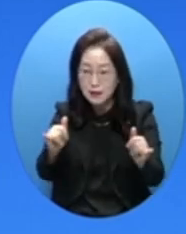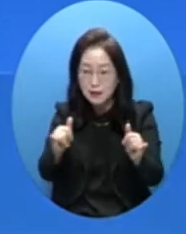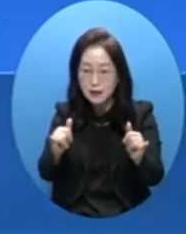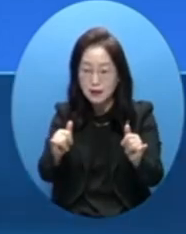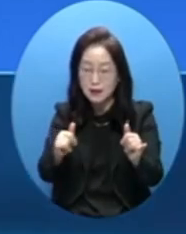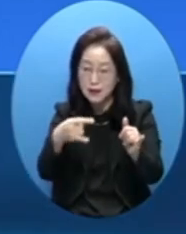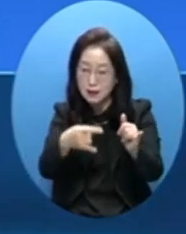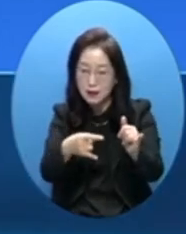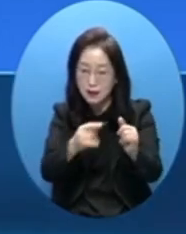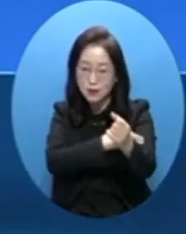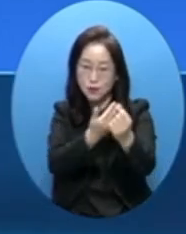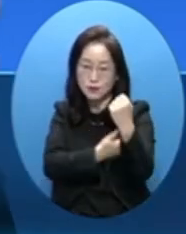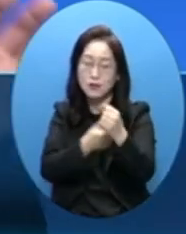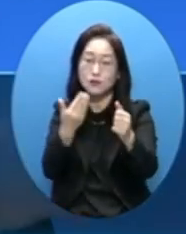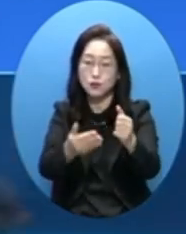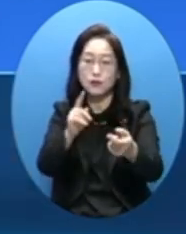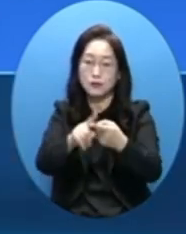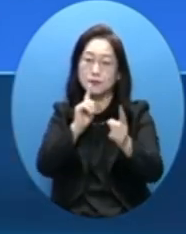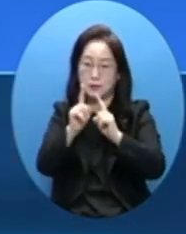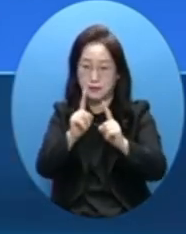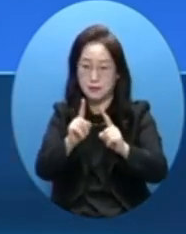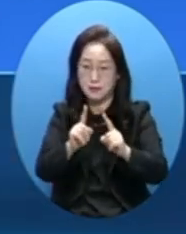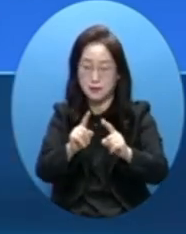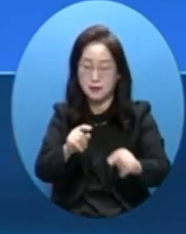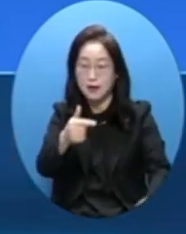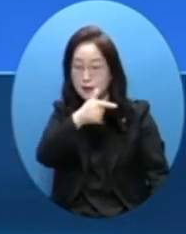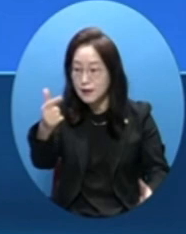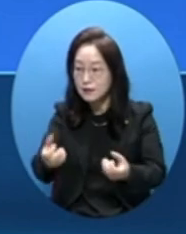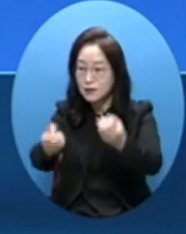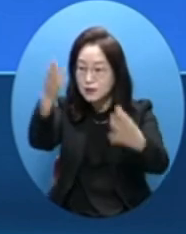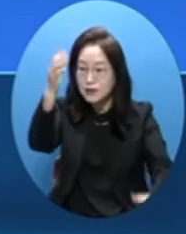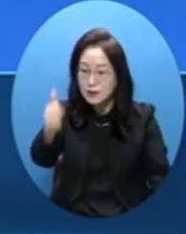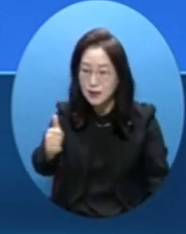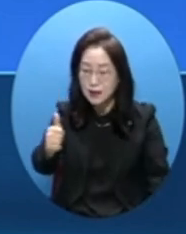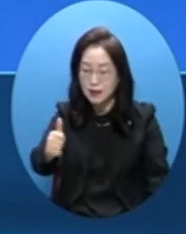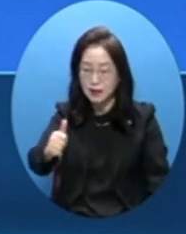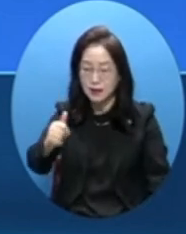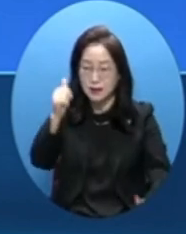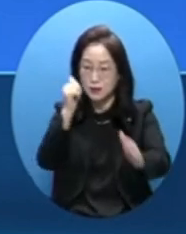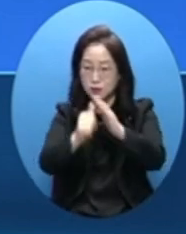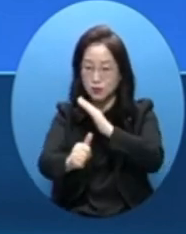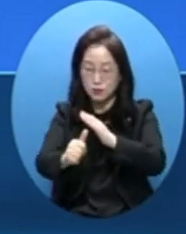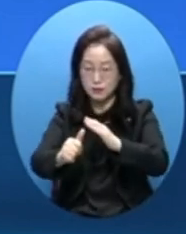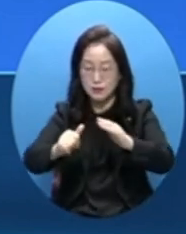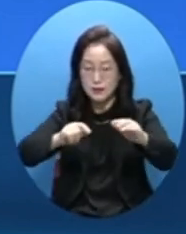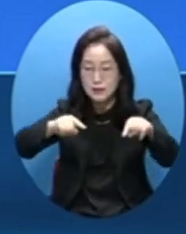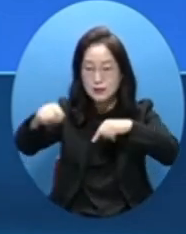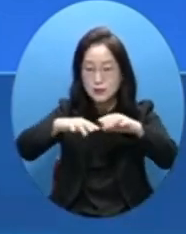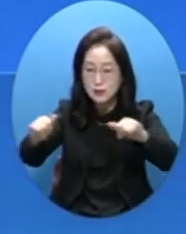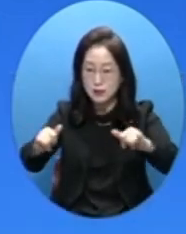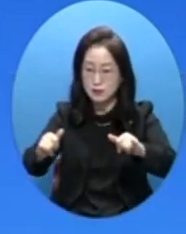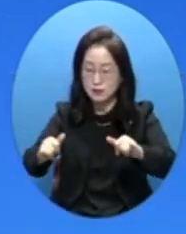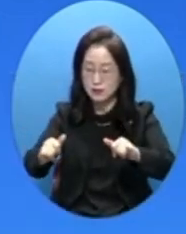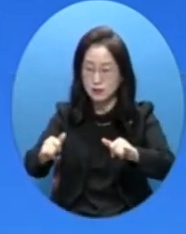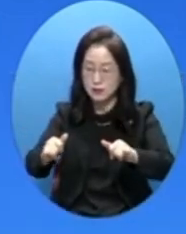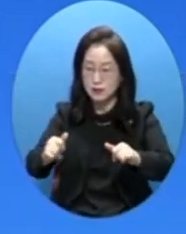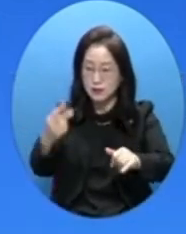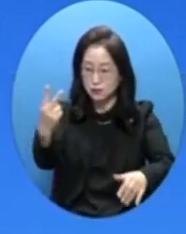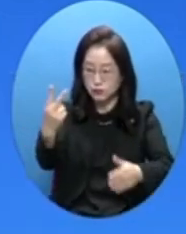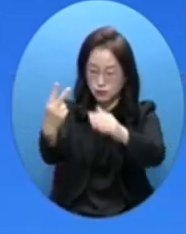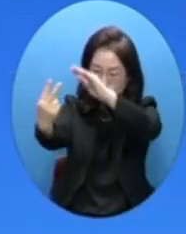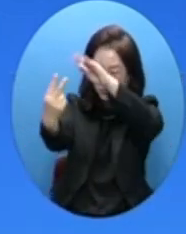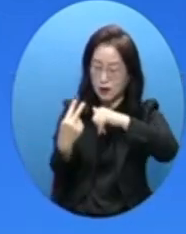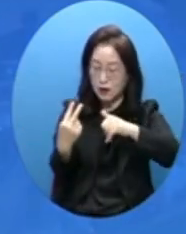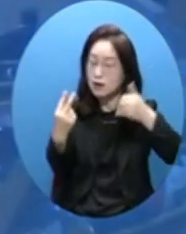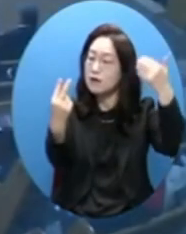말씀하고 있습니다. 대제사장과 종교 지도자들이 감옥에서 베드로를 끌어내서 물어보았습니다.